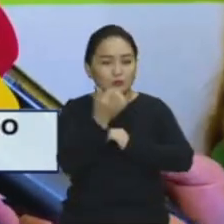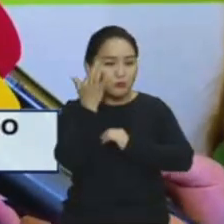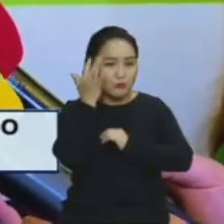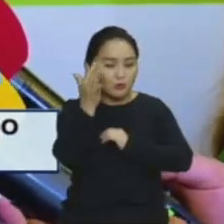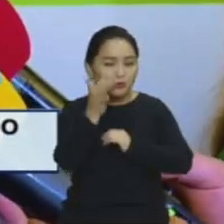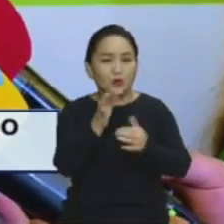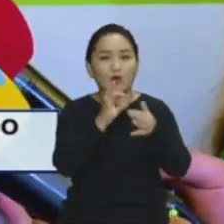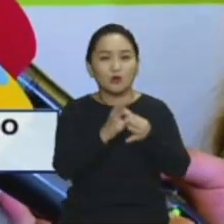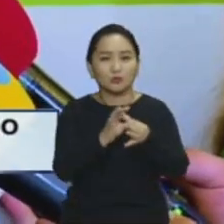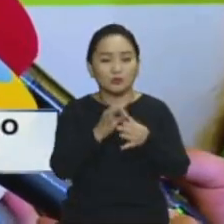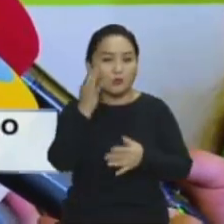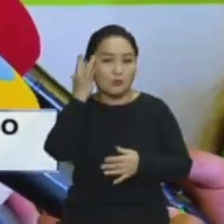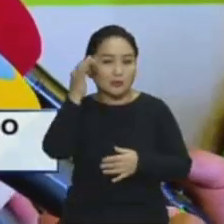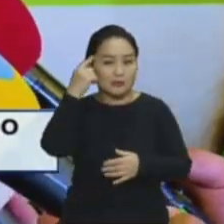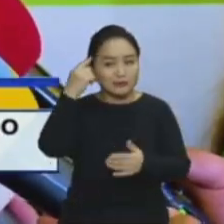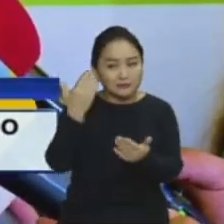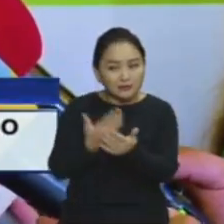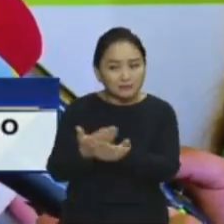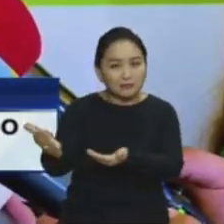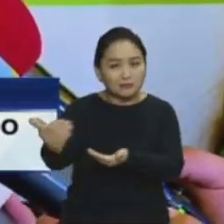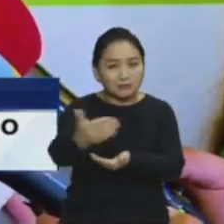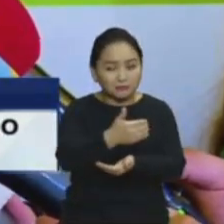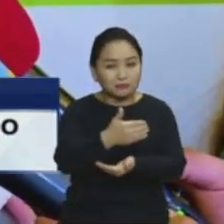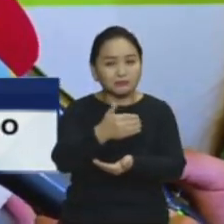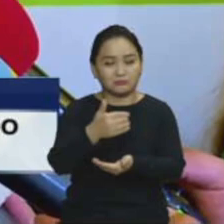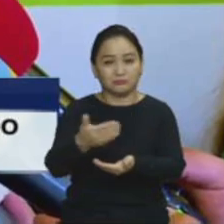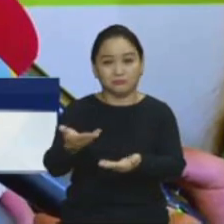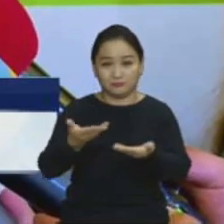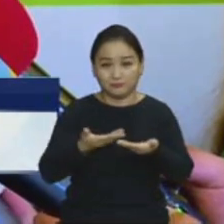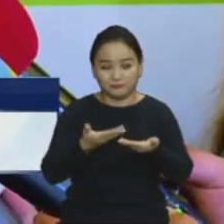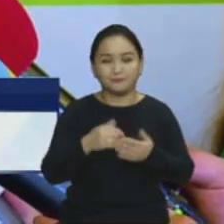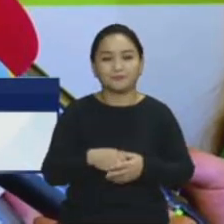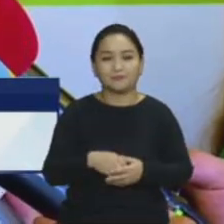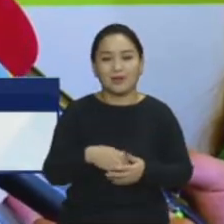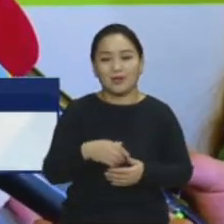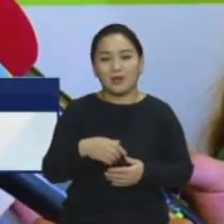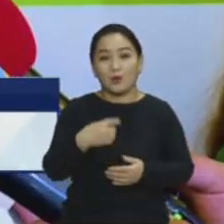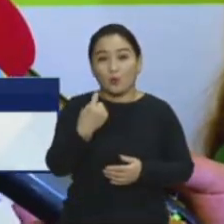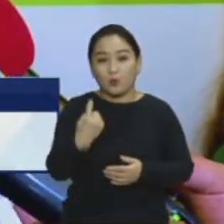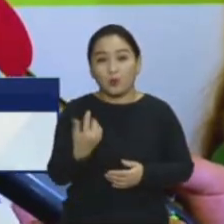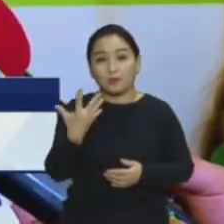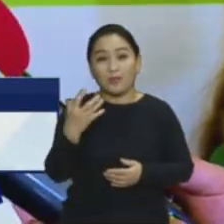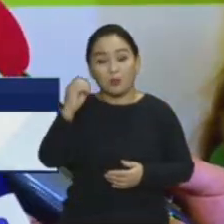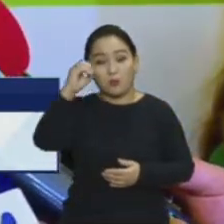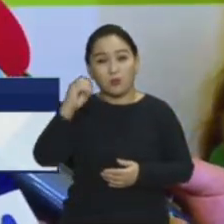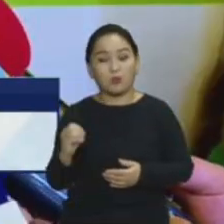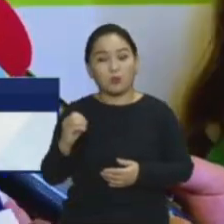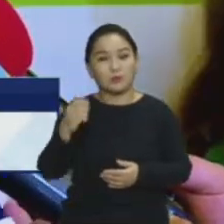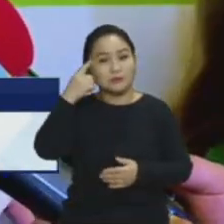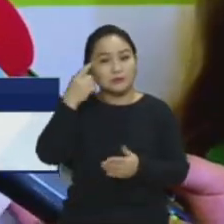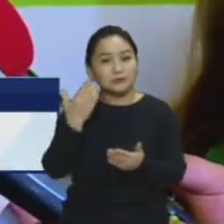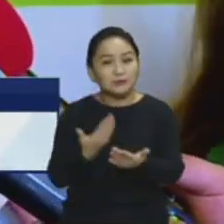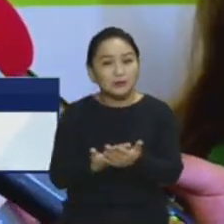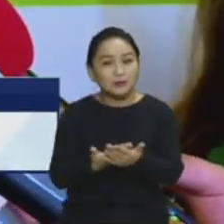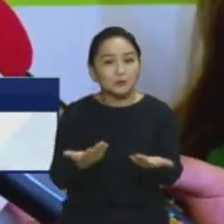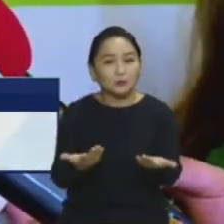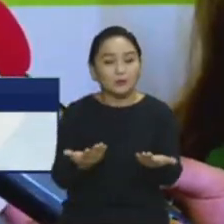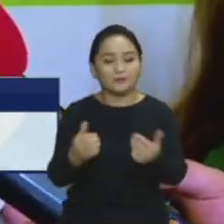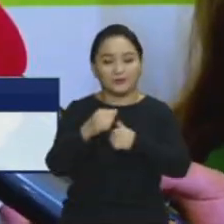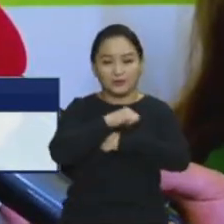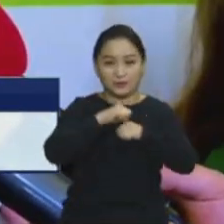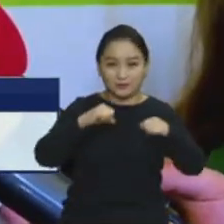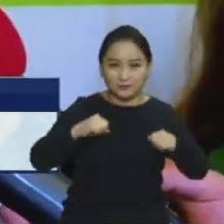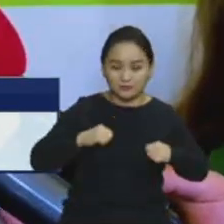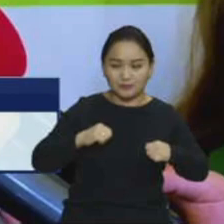бодлогын одоо саналуудыг бол ирүүлсэн байгаа. За үлдсэн 50 орчим хувийн саналууд бол тухайн иргэдийн болоод анхан